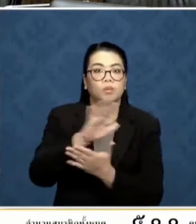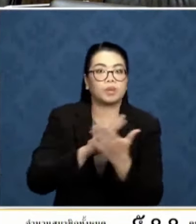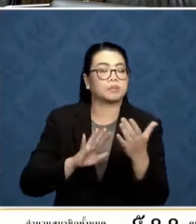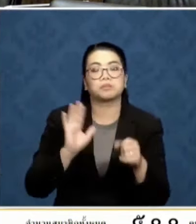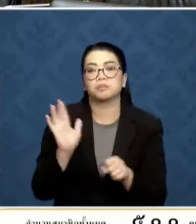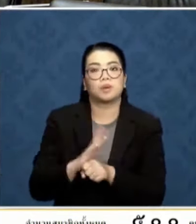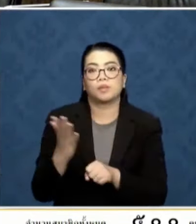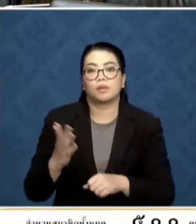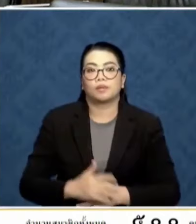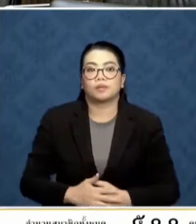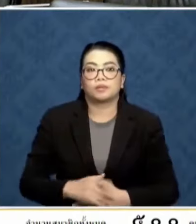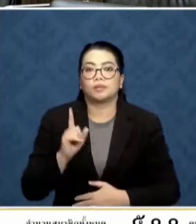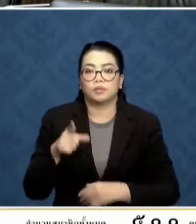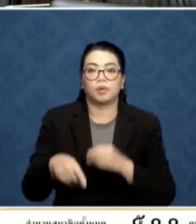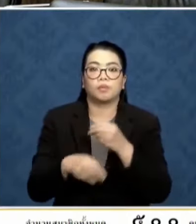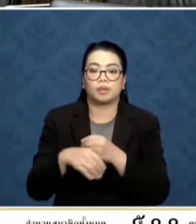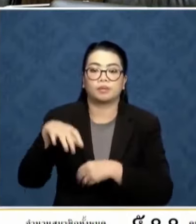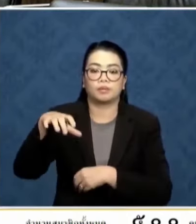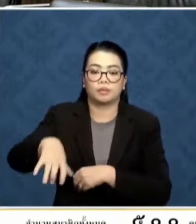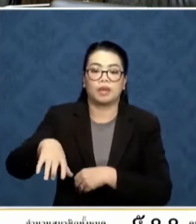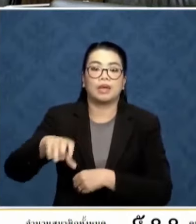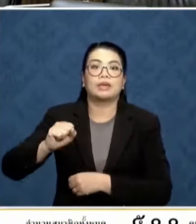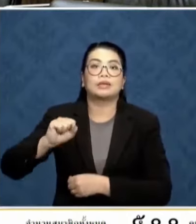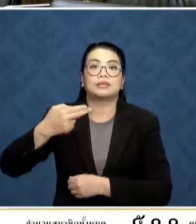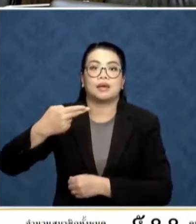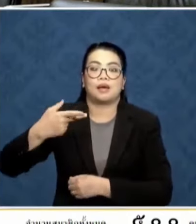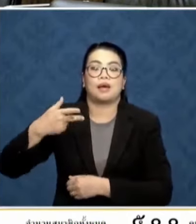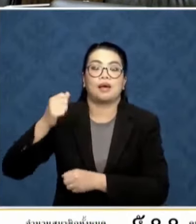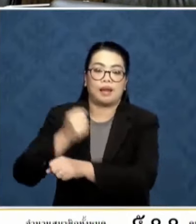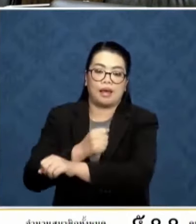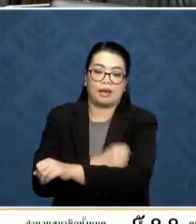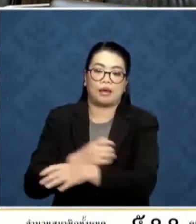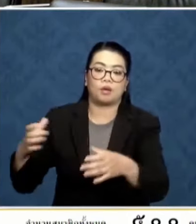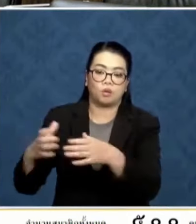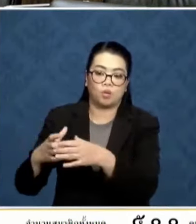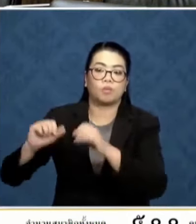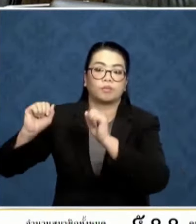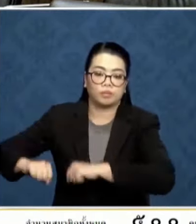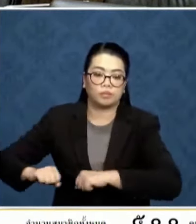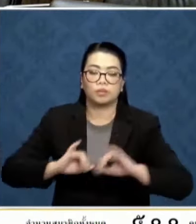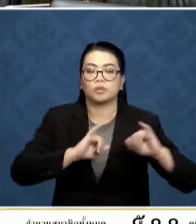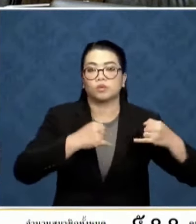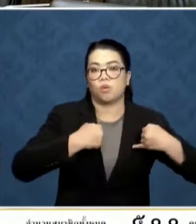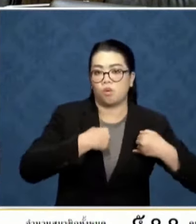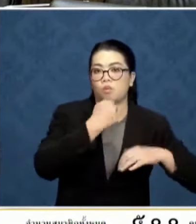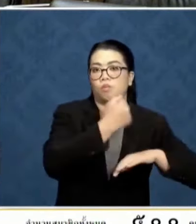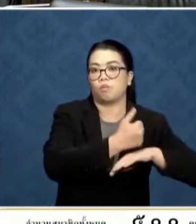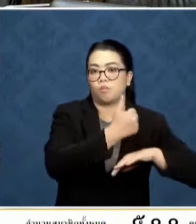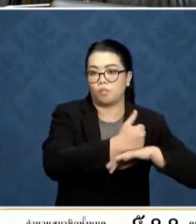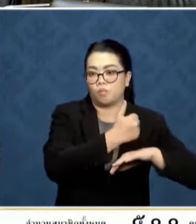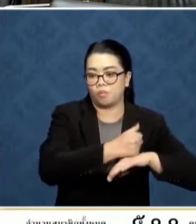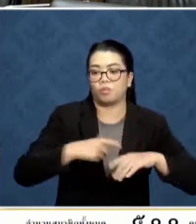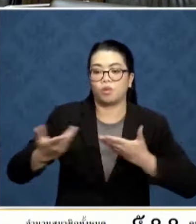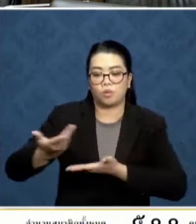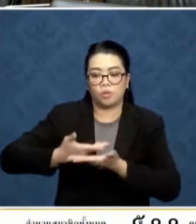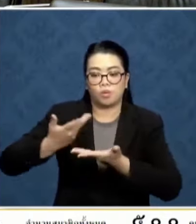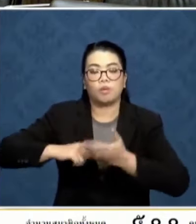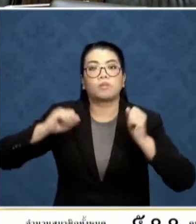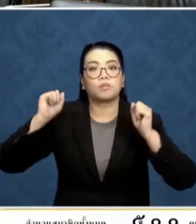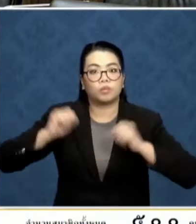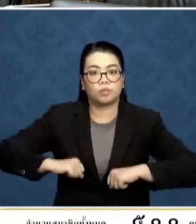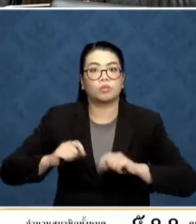ครับต้องเพิ่มการจัดตั้งสหภาพแรงงานครับเพื่อให้มีความสเข้าใจตรงกันระหว่างนายจ้างกับลูกจ้างครับขับเคลื่อนองค์กรให้เดินไปข้างหน้าครับซึ่งตรง